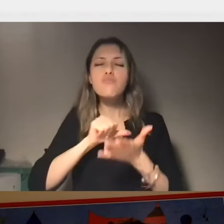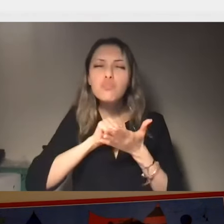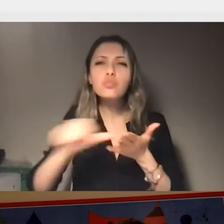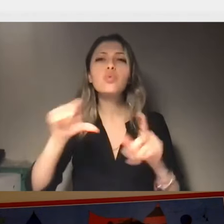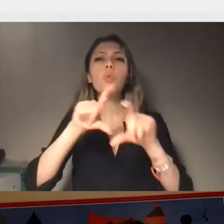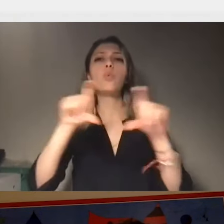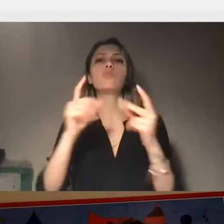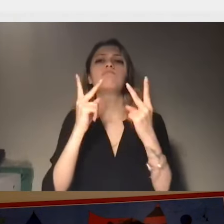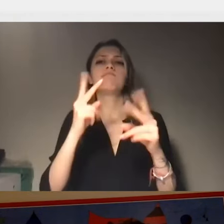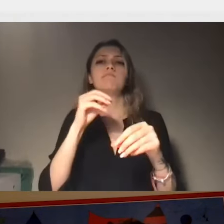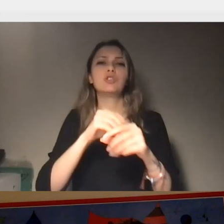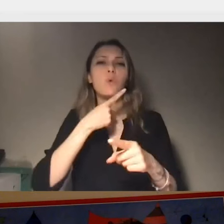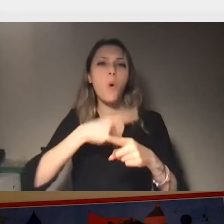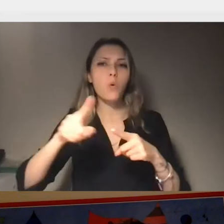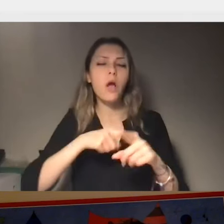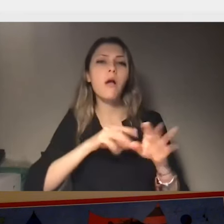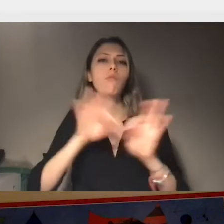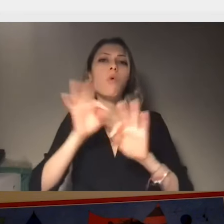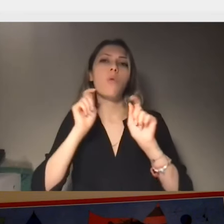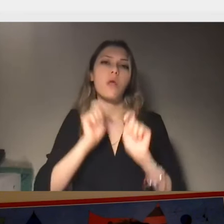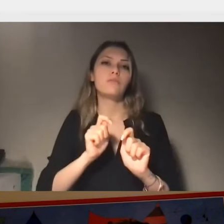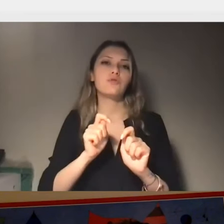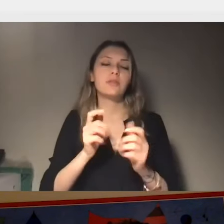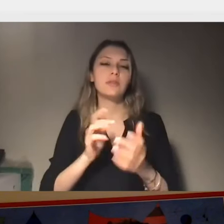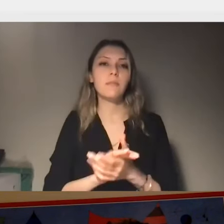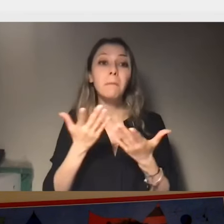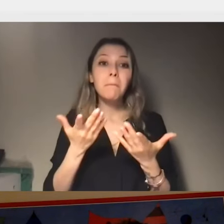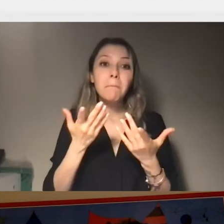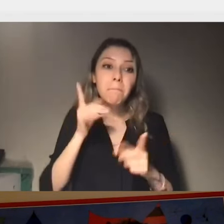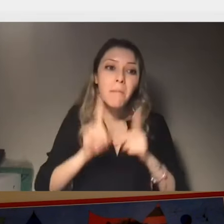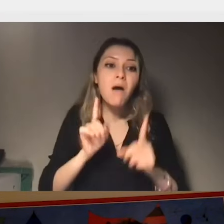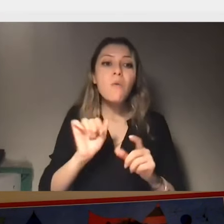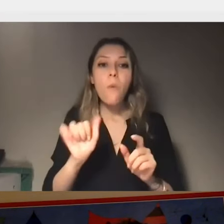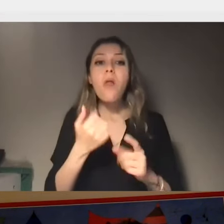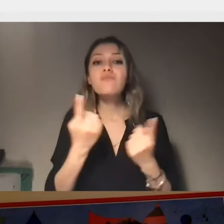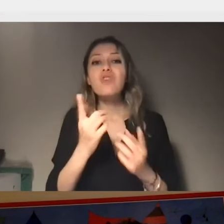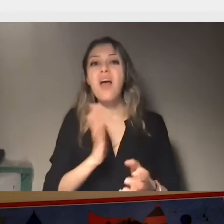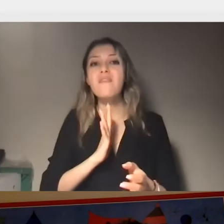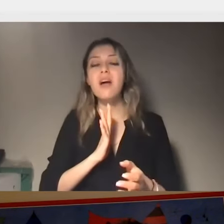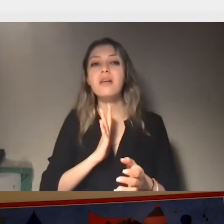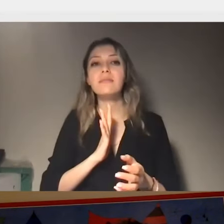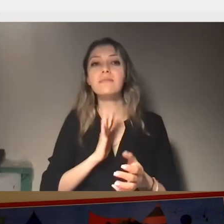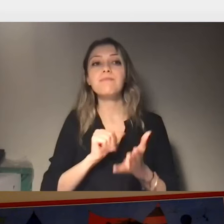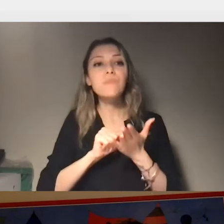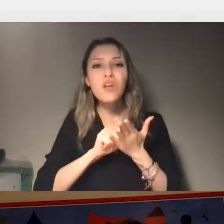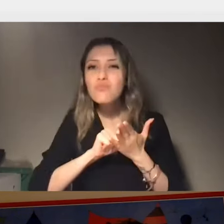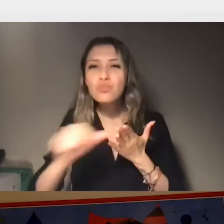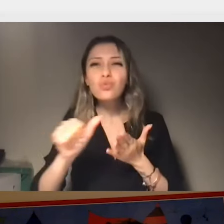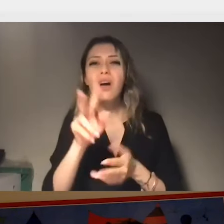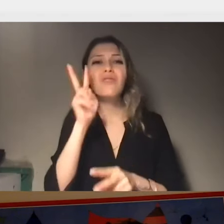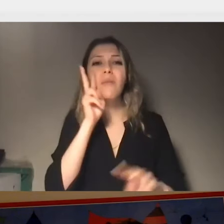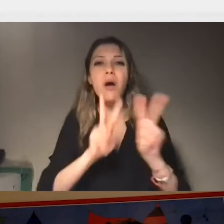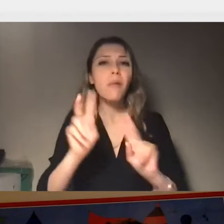bakımından bu ortak stratejiyi izleyeceğiz. Ama olmazsa olmazlar var. Her stratejiye bakamayabiliriz. Stratejik olarak hani çok